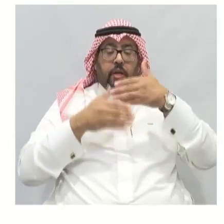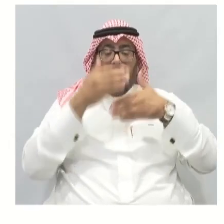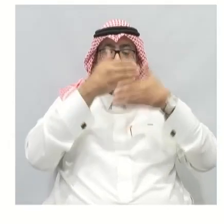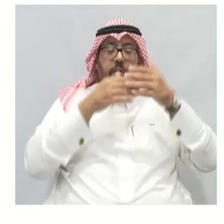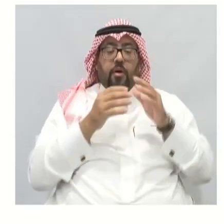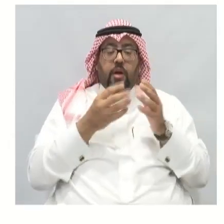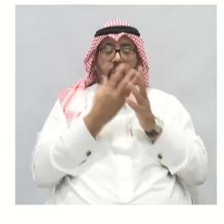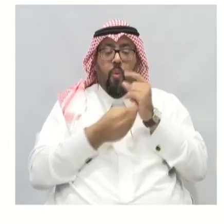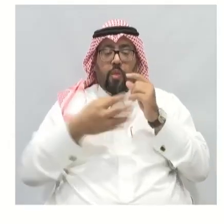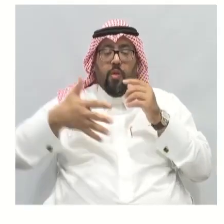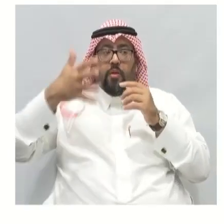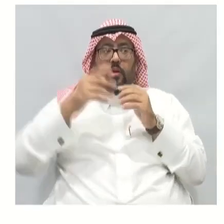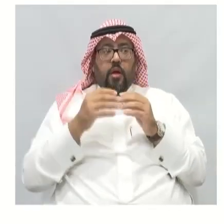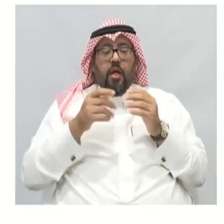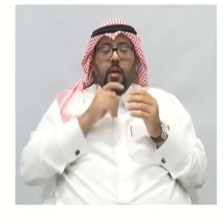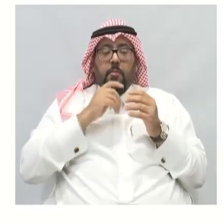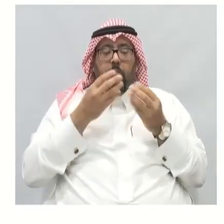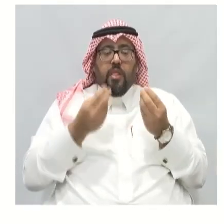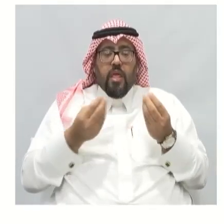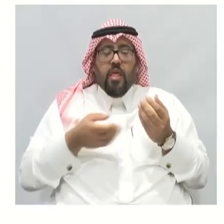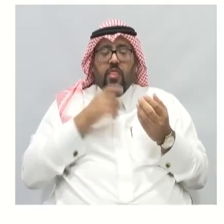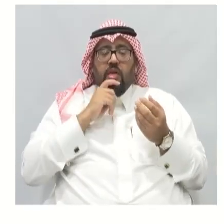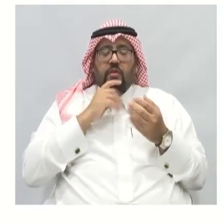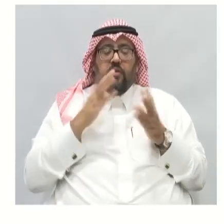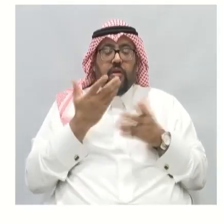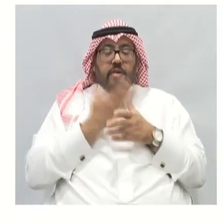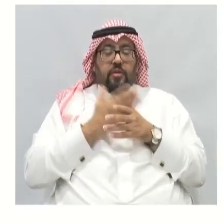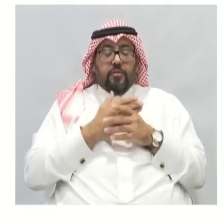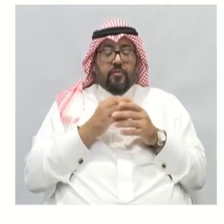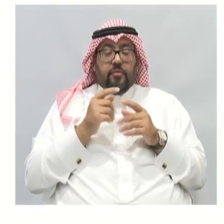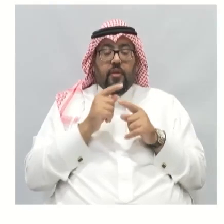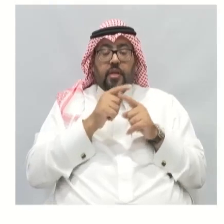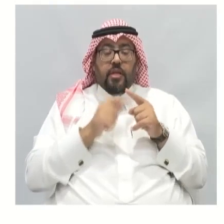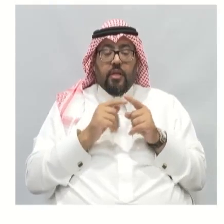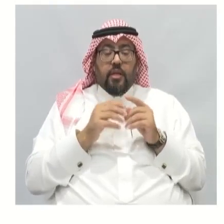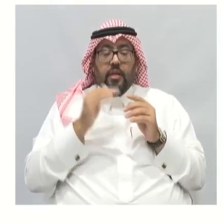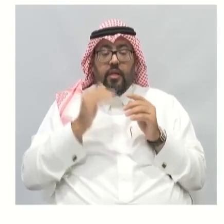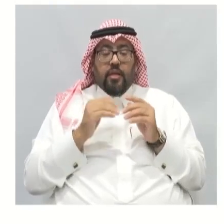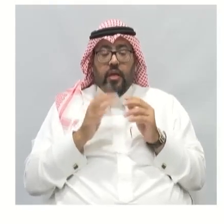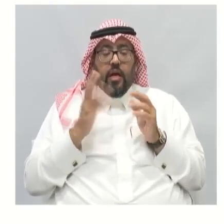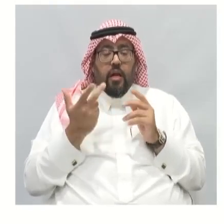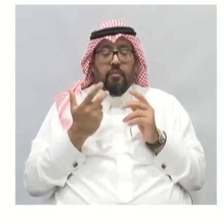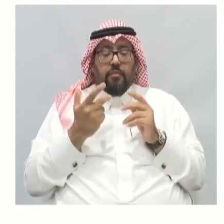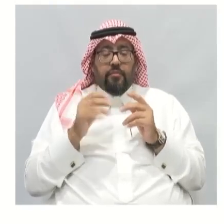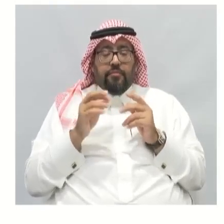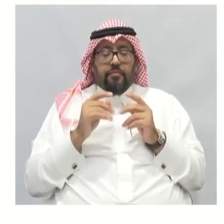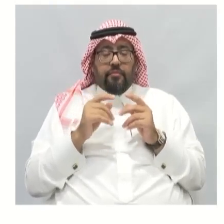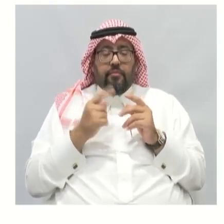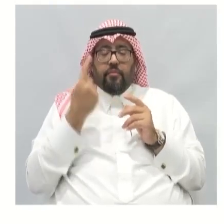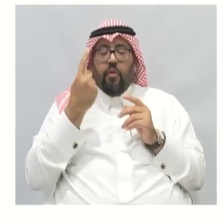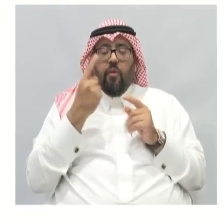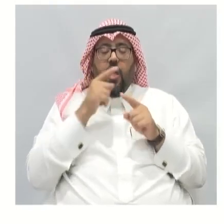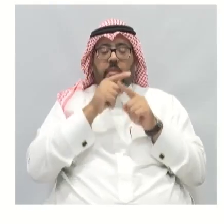الولايات المتحده الامريكيه بطيئا حيث تبلغ نسبته اقل من احسنتم